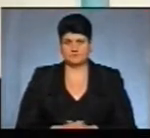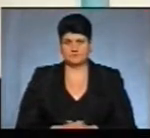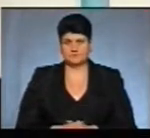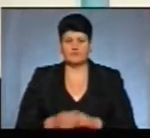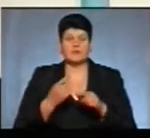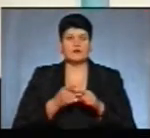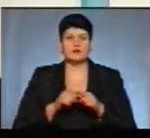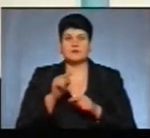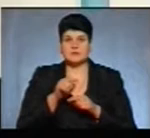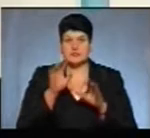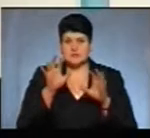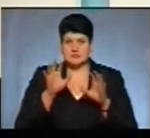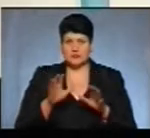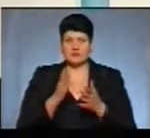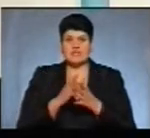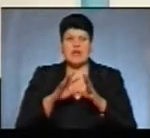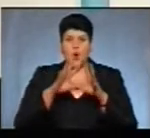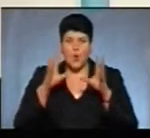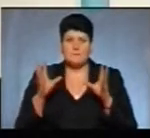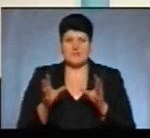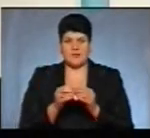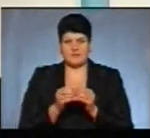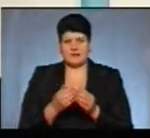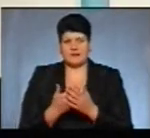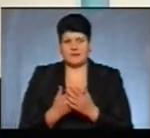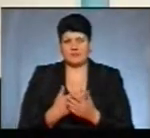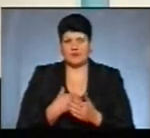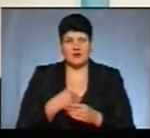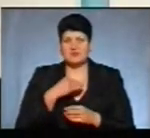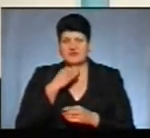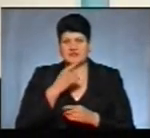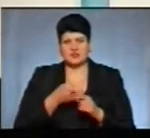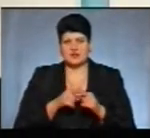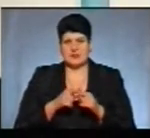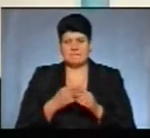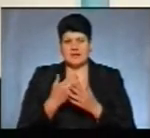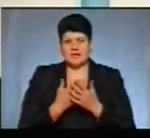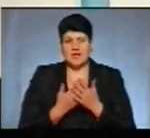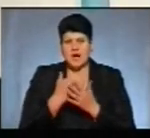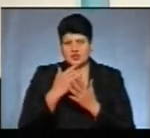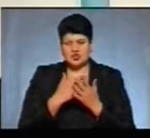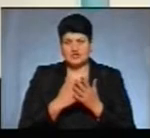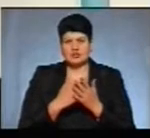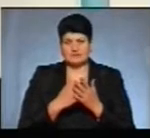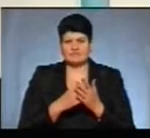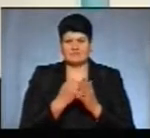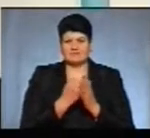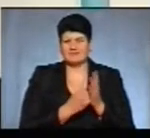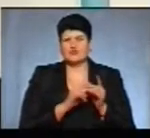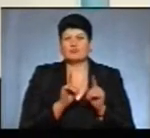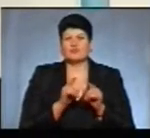Даний закон є доволі об'ємним, і, напевно, нам не вистачить цієї передачі, щоб його повністю